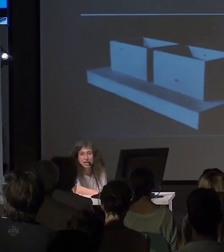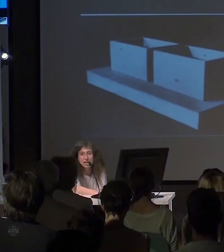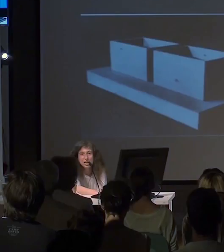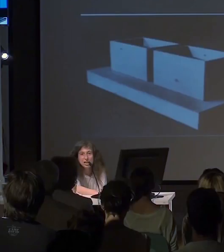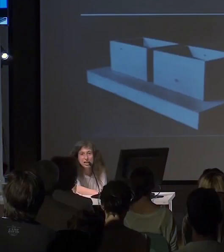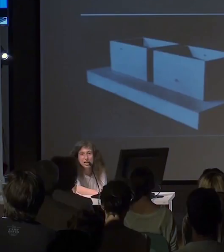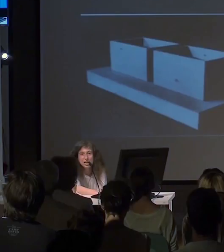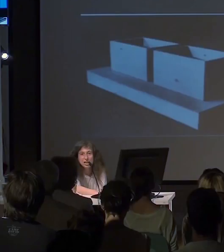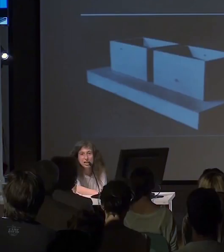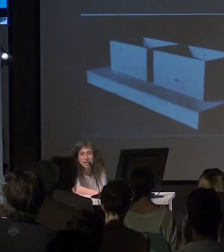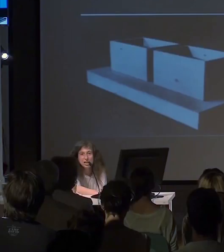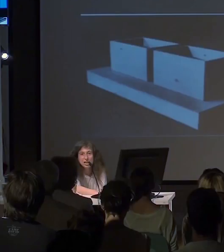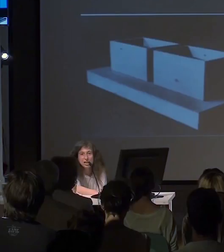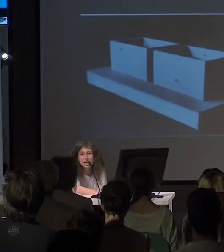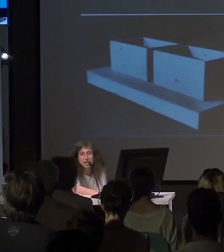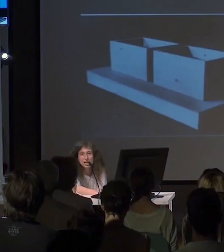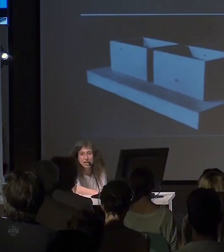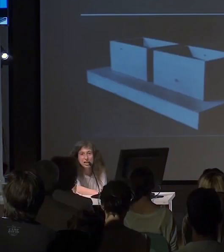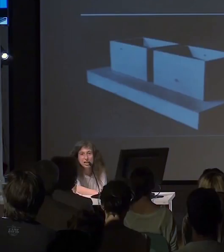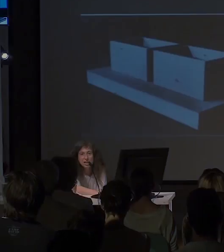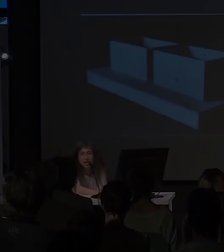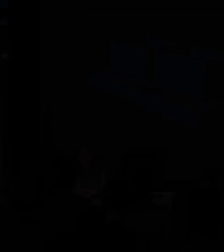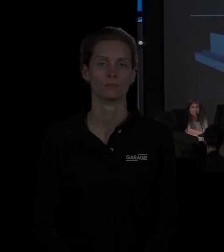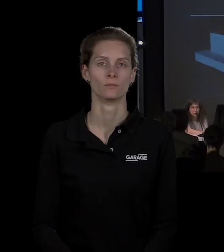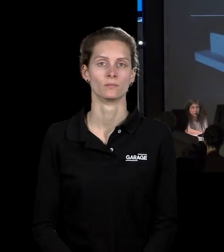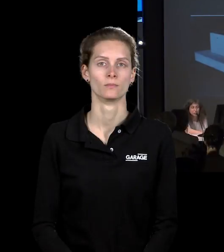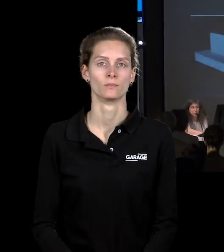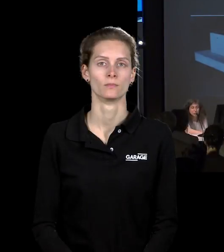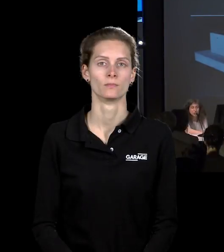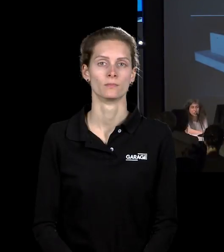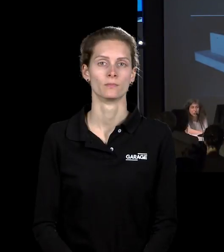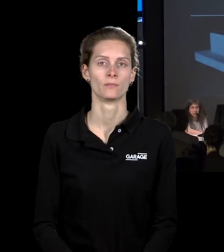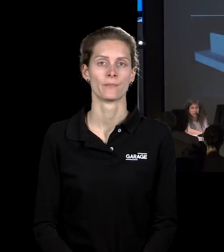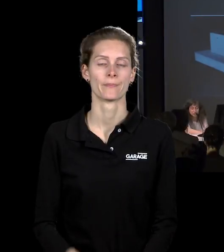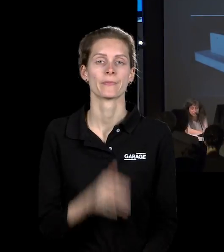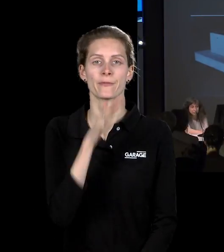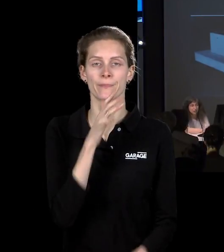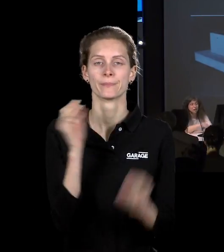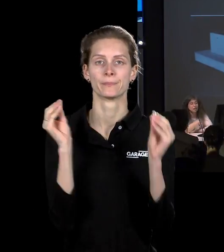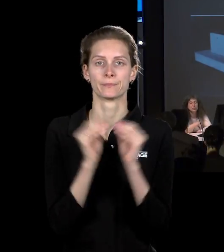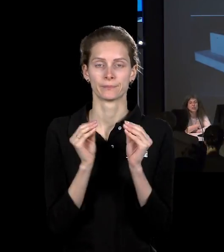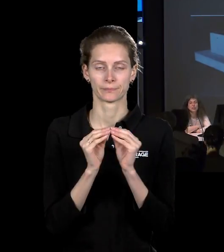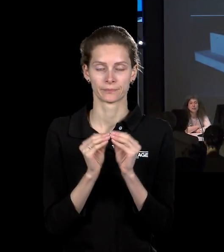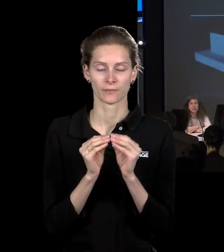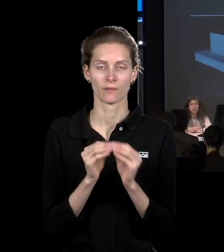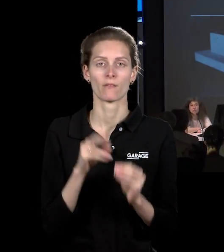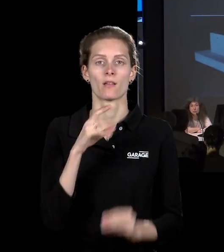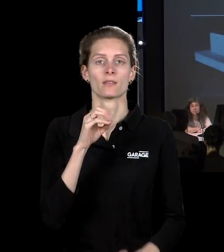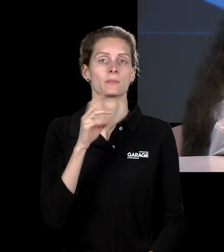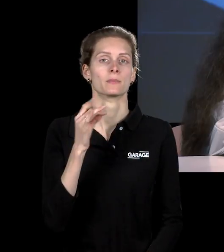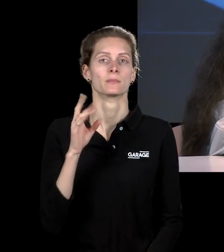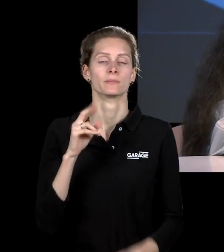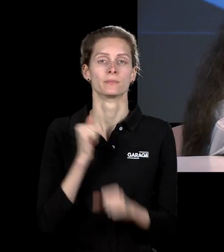вещи? Помните, что это ничего не значит. В том же году, когда де Морей делает